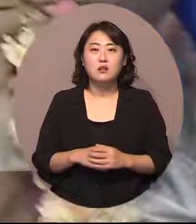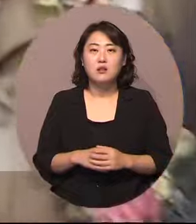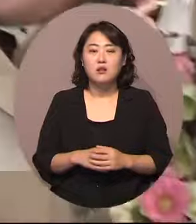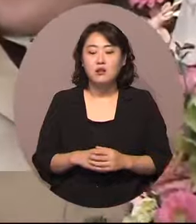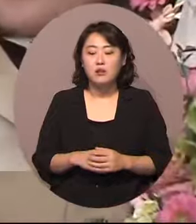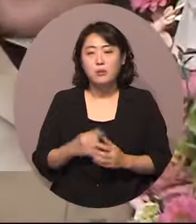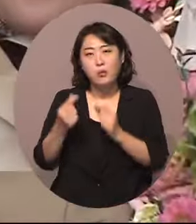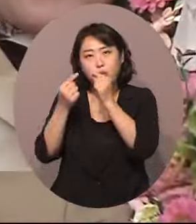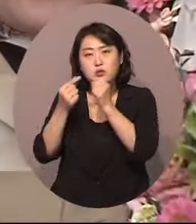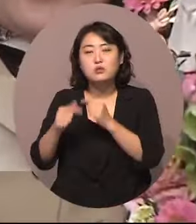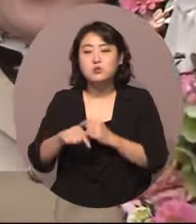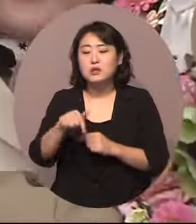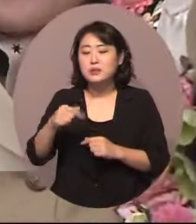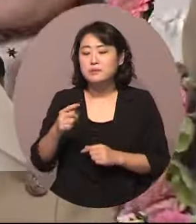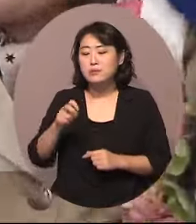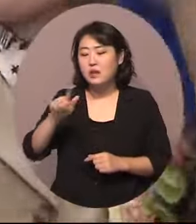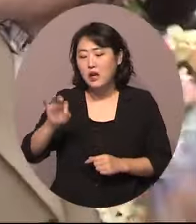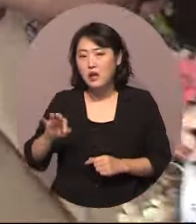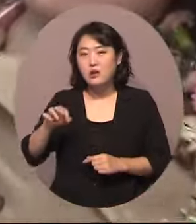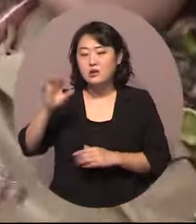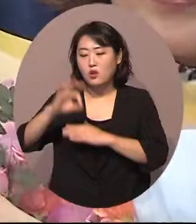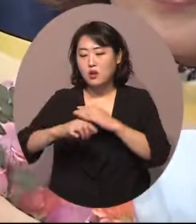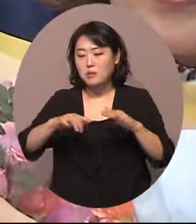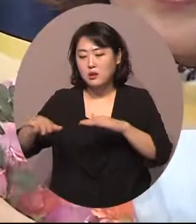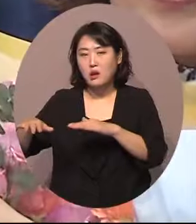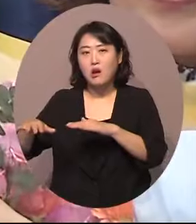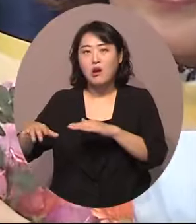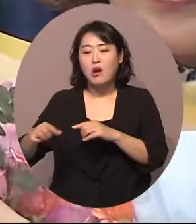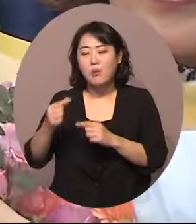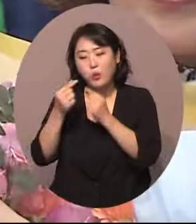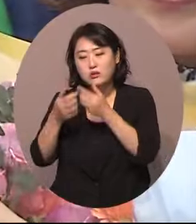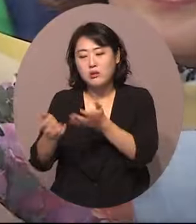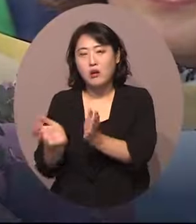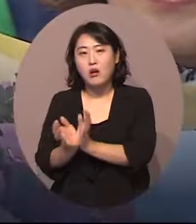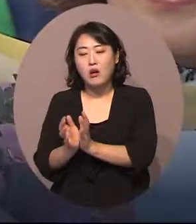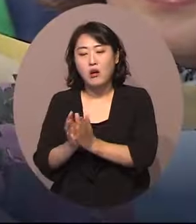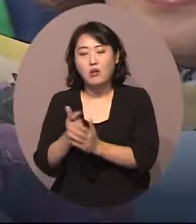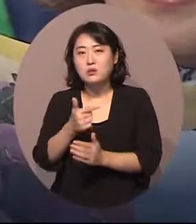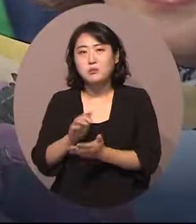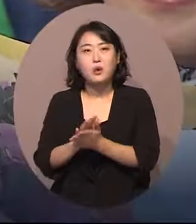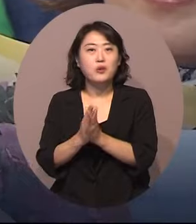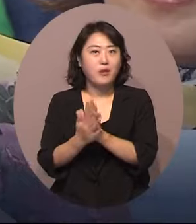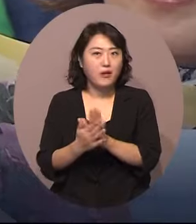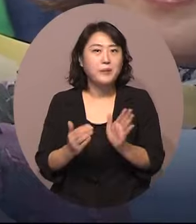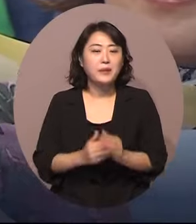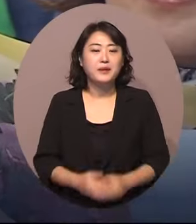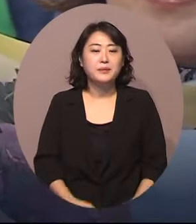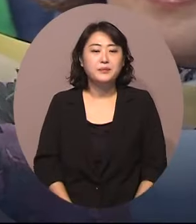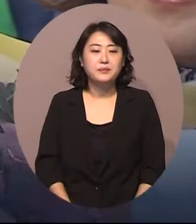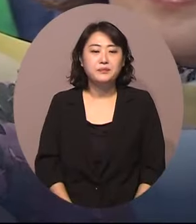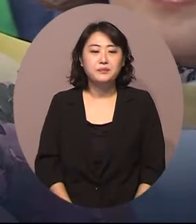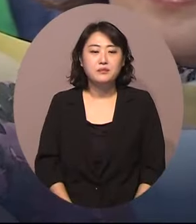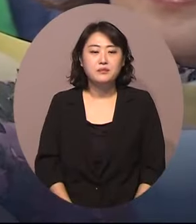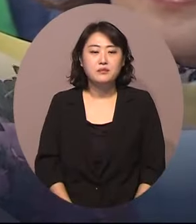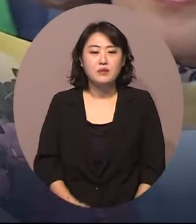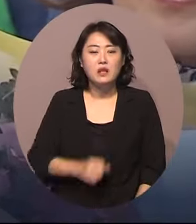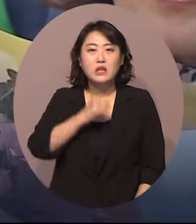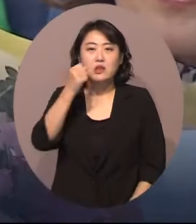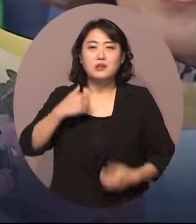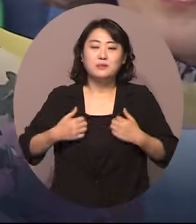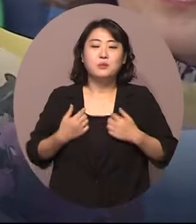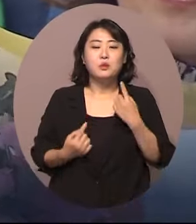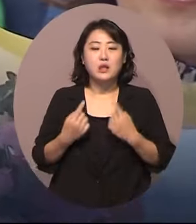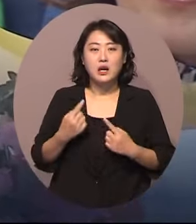서해안 벨트의 변화가 감지되는 대결이었습니다. 당선의 기쁨보다는 민심의 이